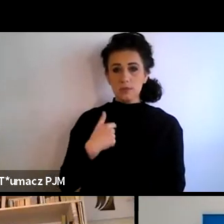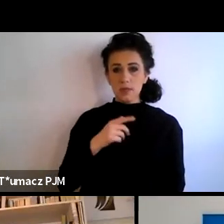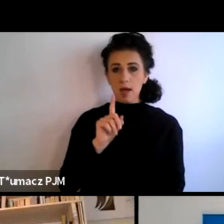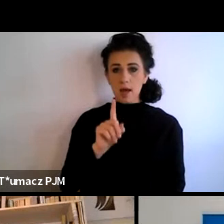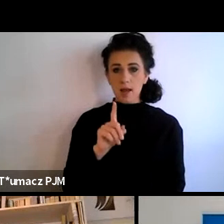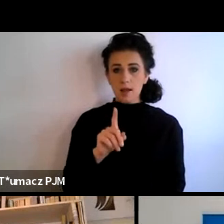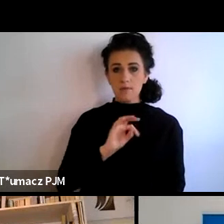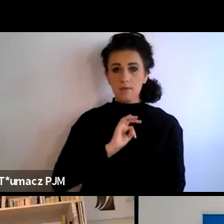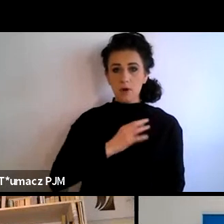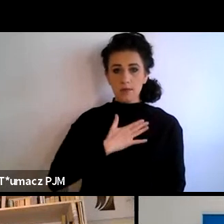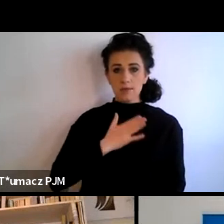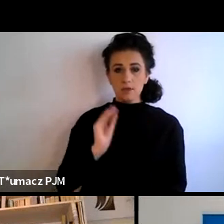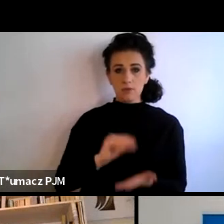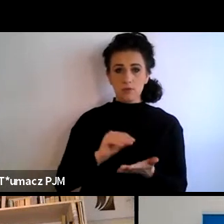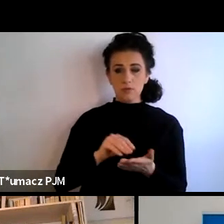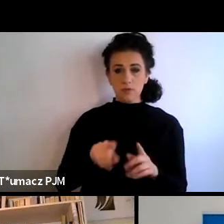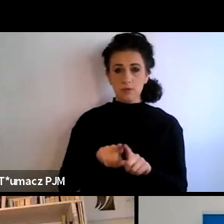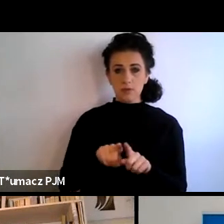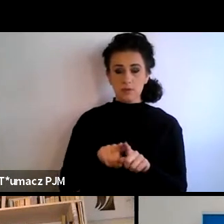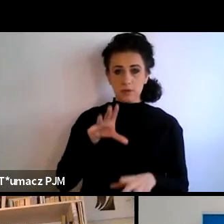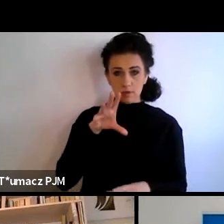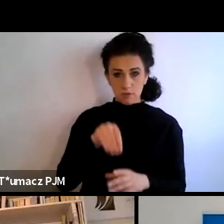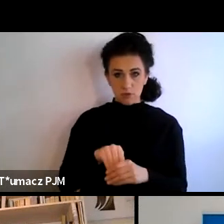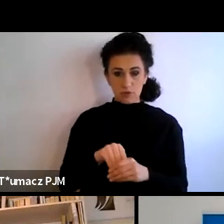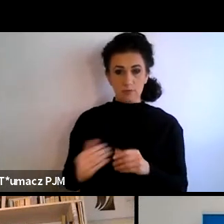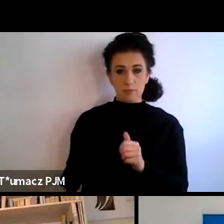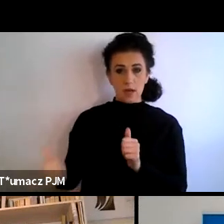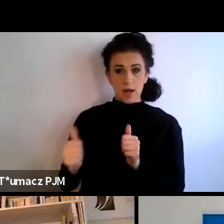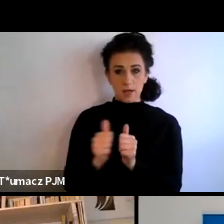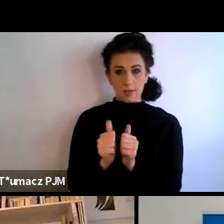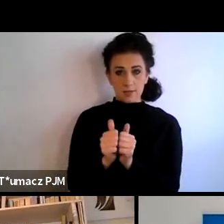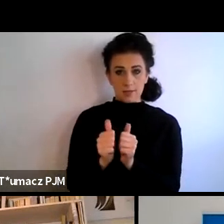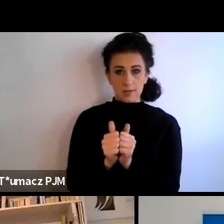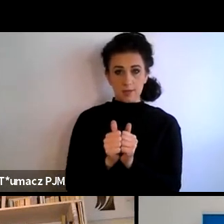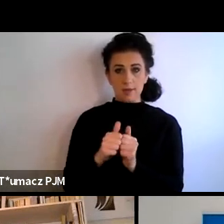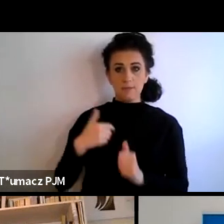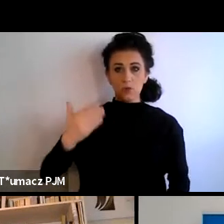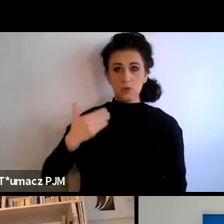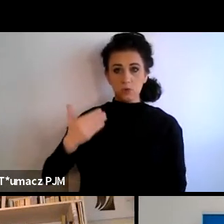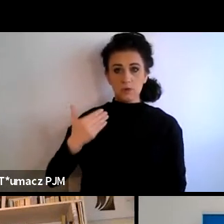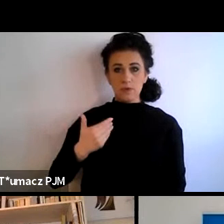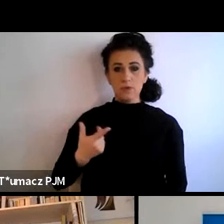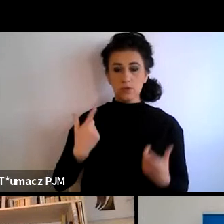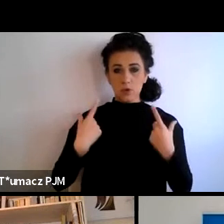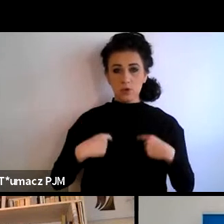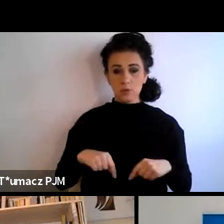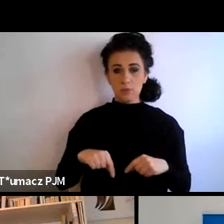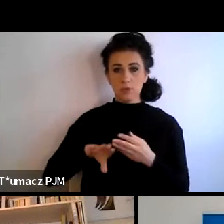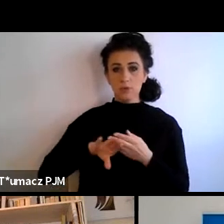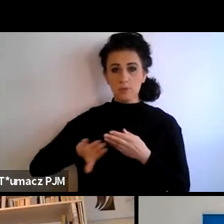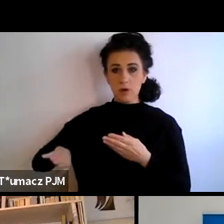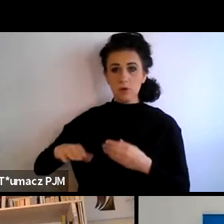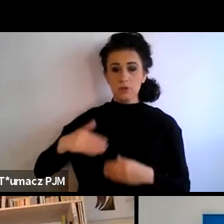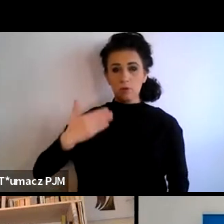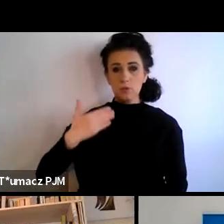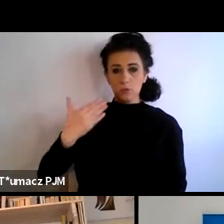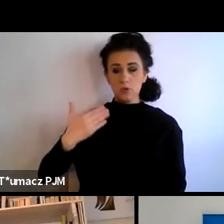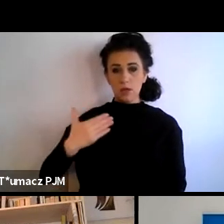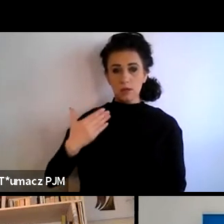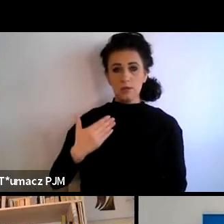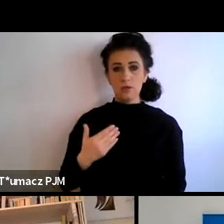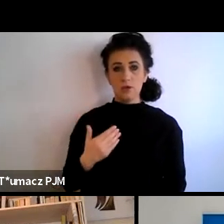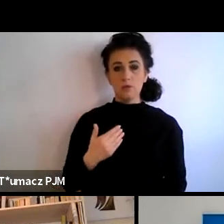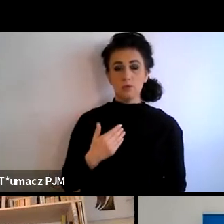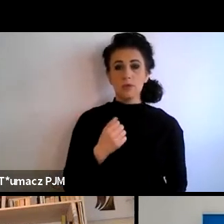bo co prawda u nas takich asystent na Uniwersytecie osobistych, tak, poza uczelnią, do rzeczy niezwiązanych z